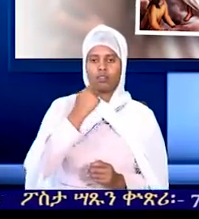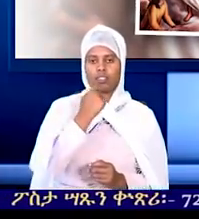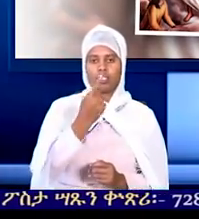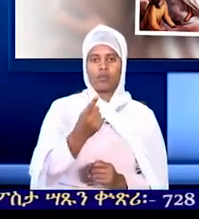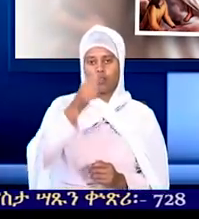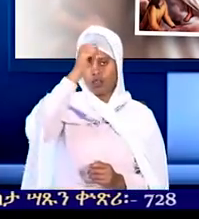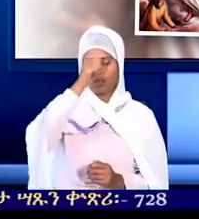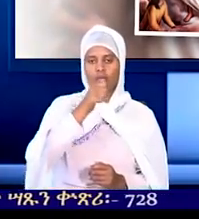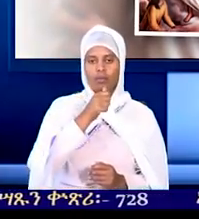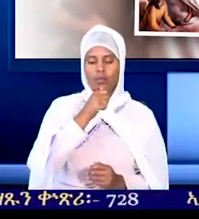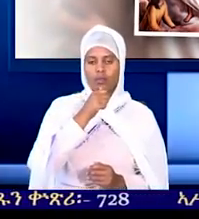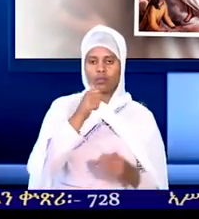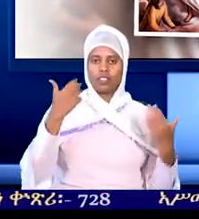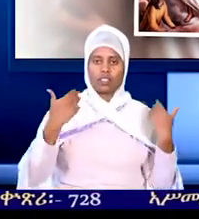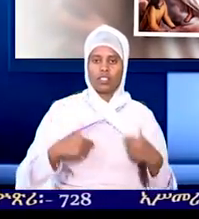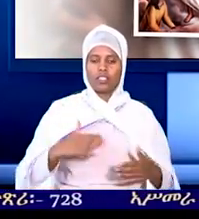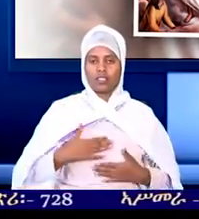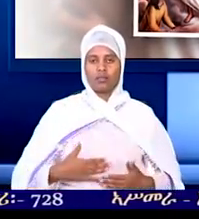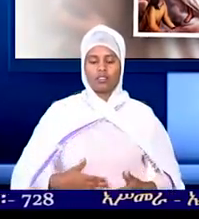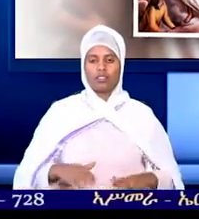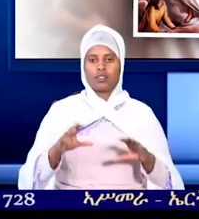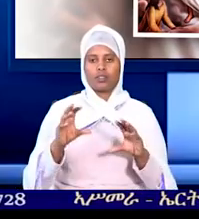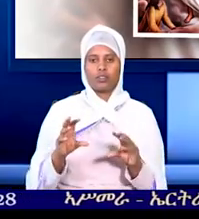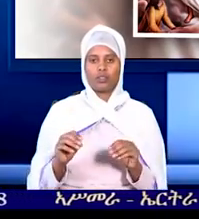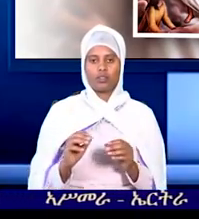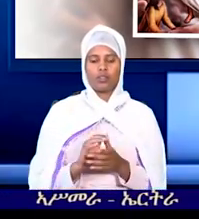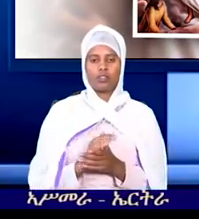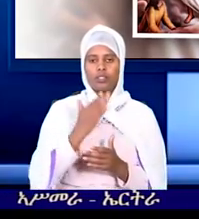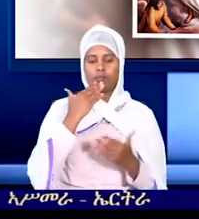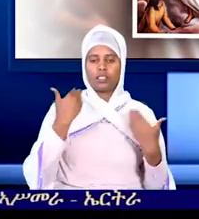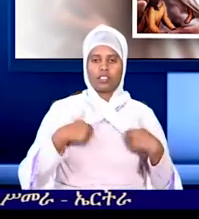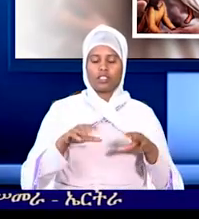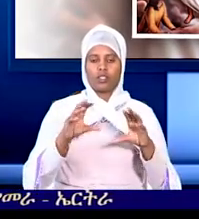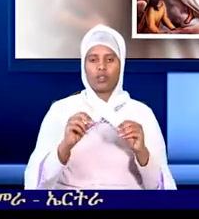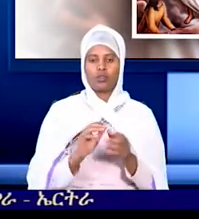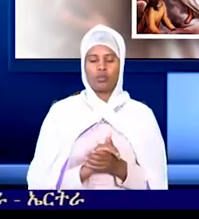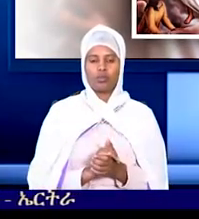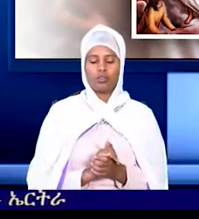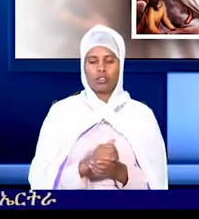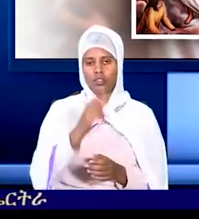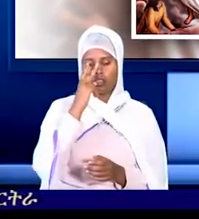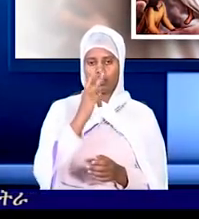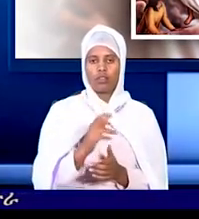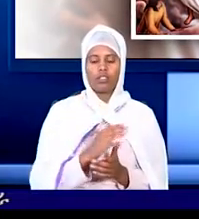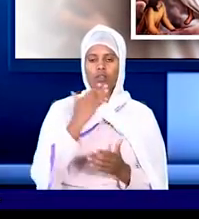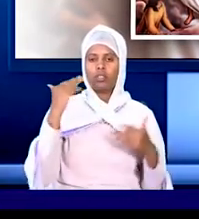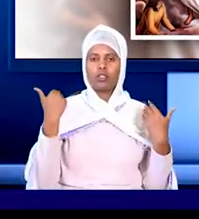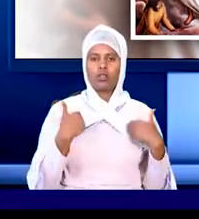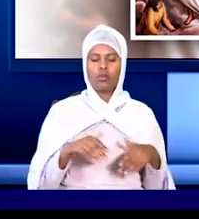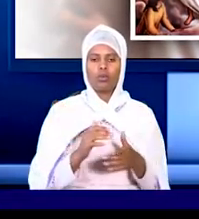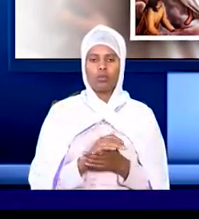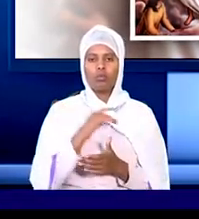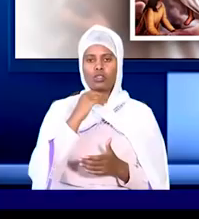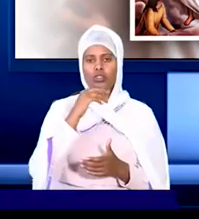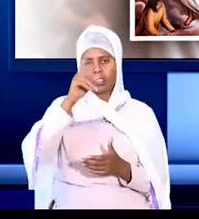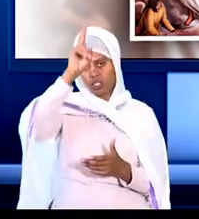يوهانس افتقدم تتقسى ابهم اسقط على نفسي نها نمن قتيلي سكا قلبت إلا